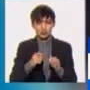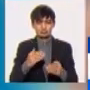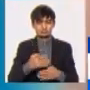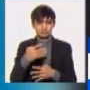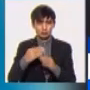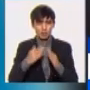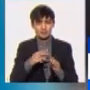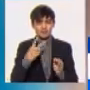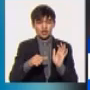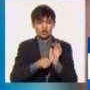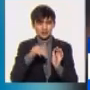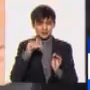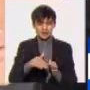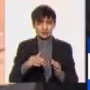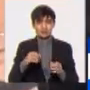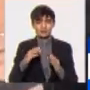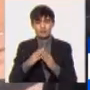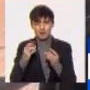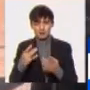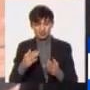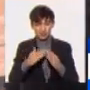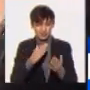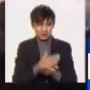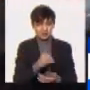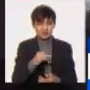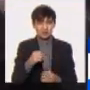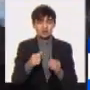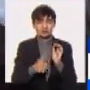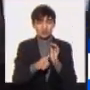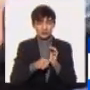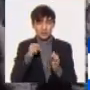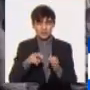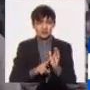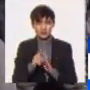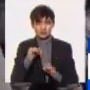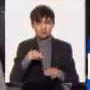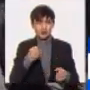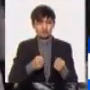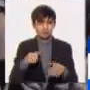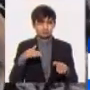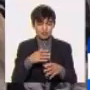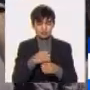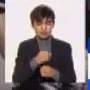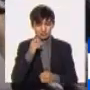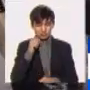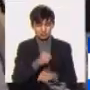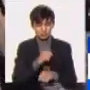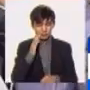26 000 жер үй бар. Бәрін қамтимыз. Сондай-ақ 6 сәуірден бастап жеке көлік қозғалысы шектеледі. Қоғамдық көліктің саны